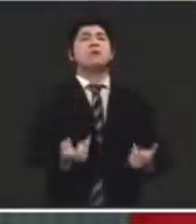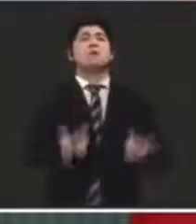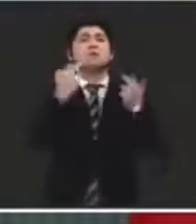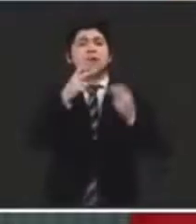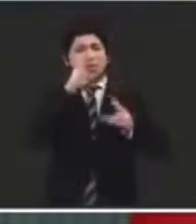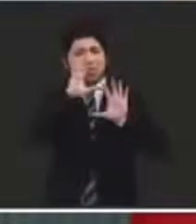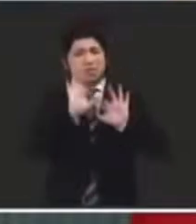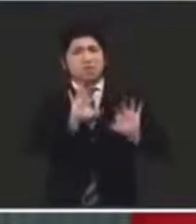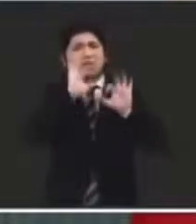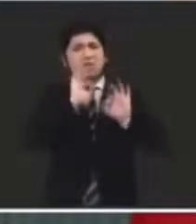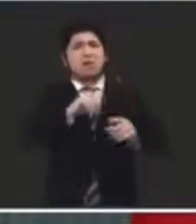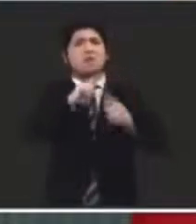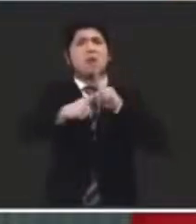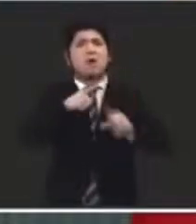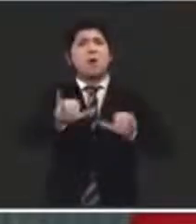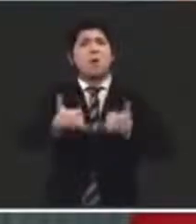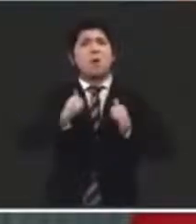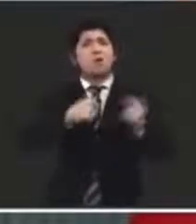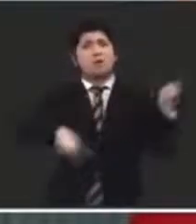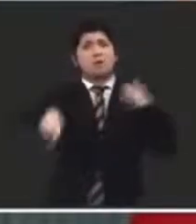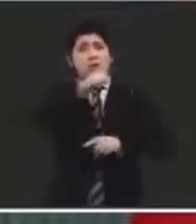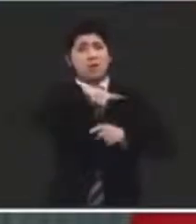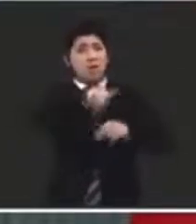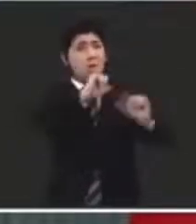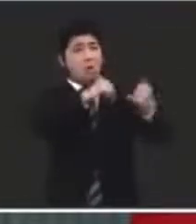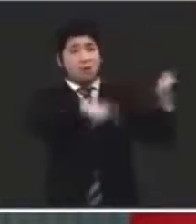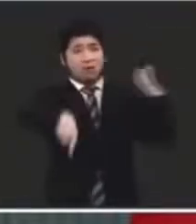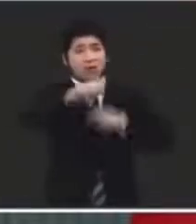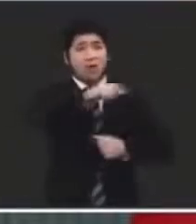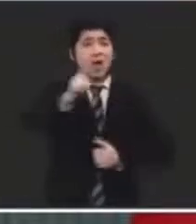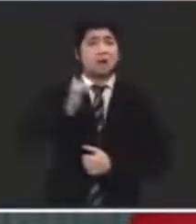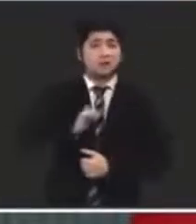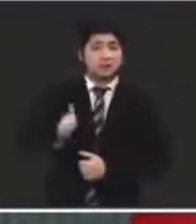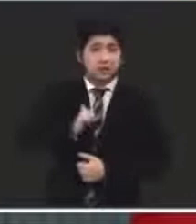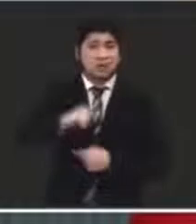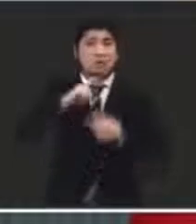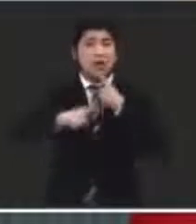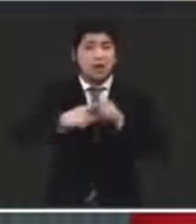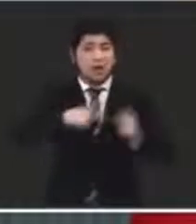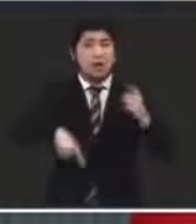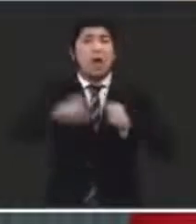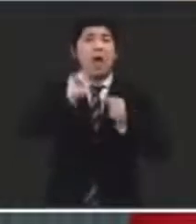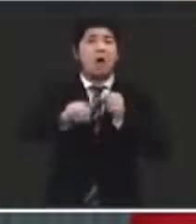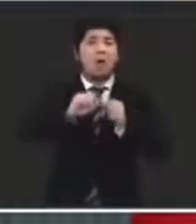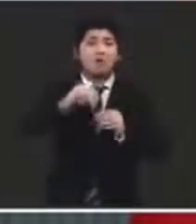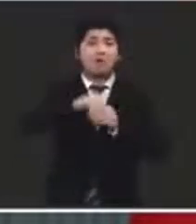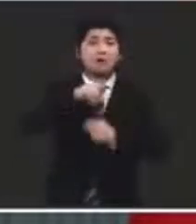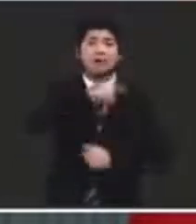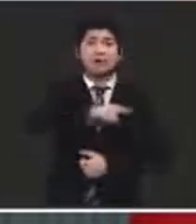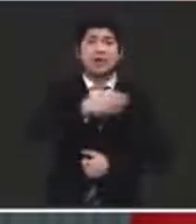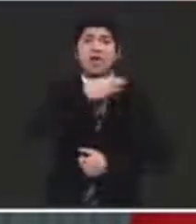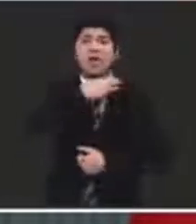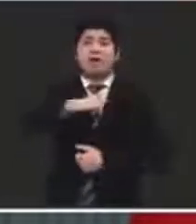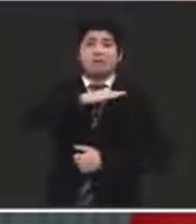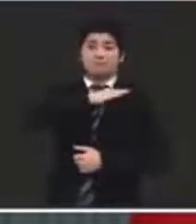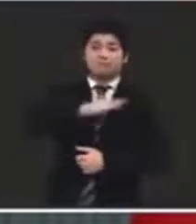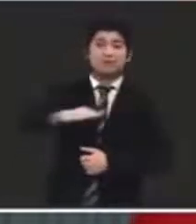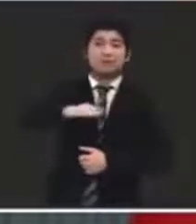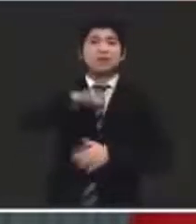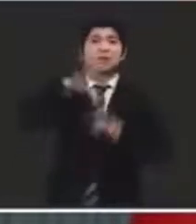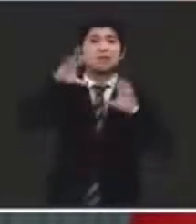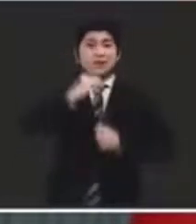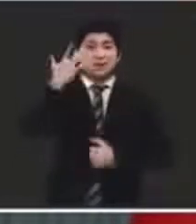uğruna ülkesini siyasi askeri ve ekonomik olarak işgale uğratan